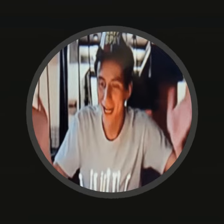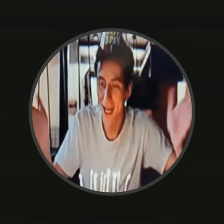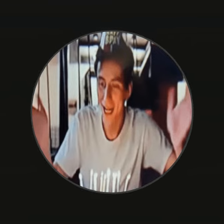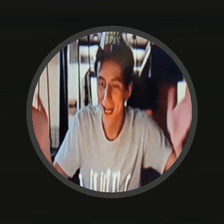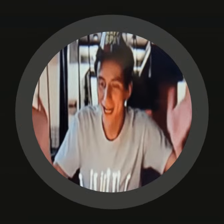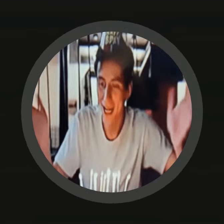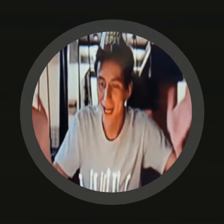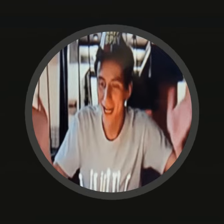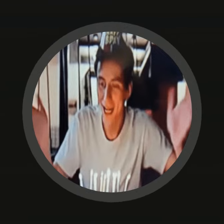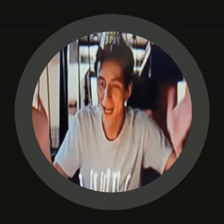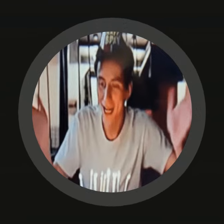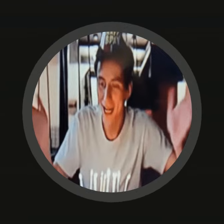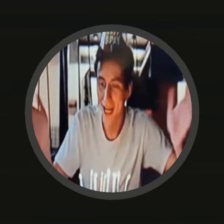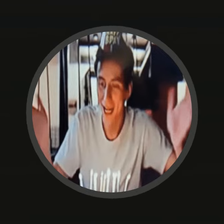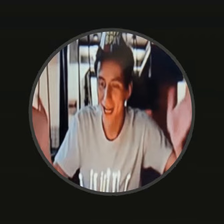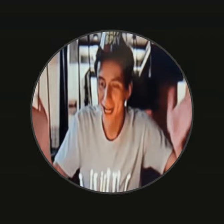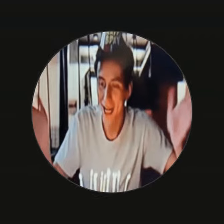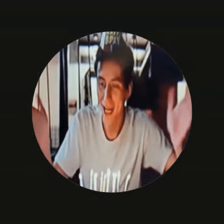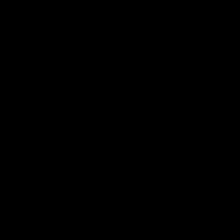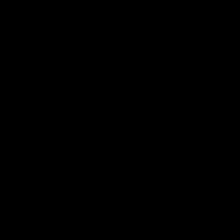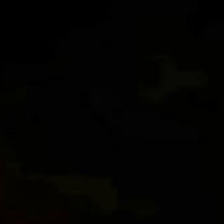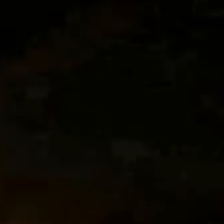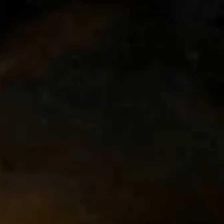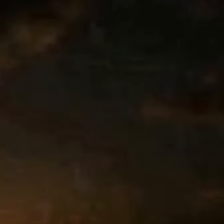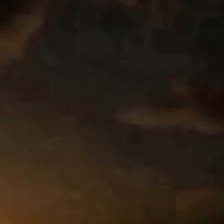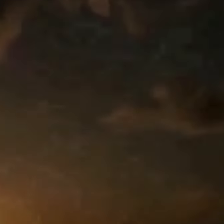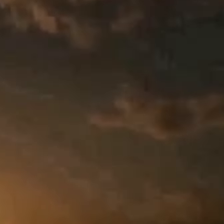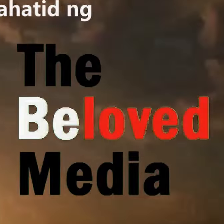sa Tagasuri!